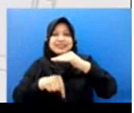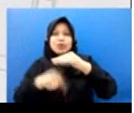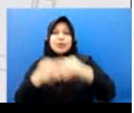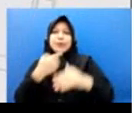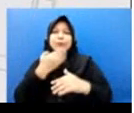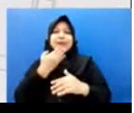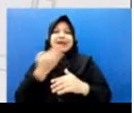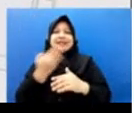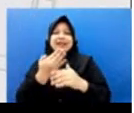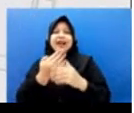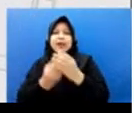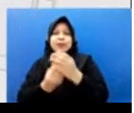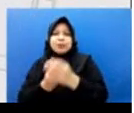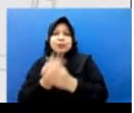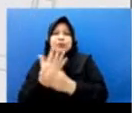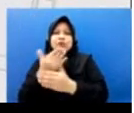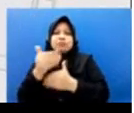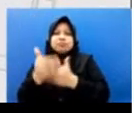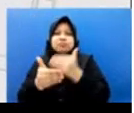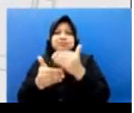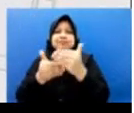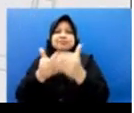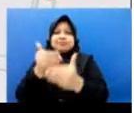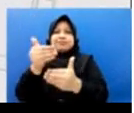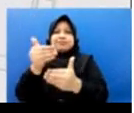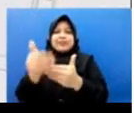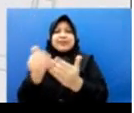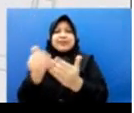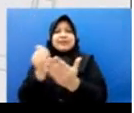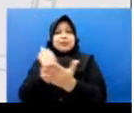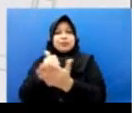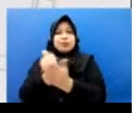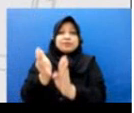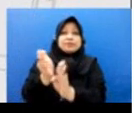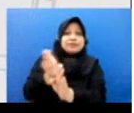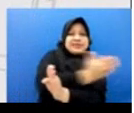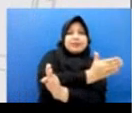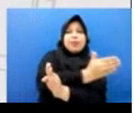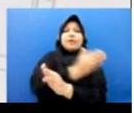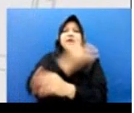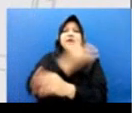seseorang itu bisa diajarkan dan dilatih menjadi kebiasaan sedini mungkin.